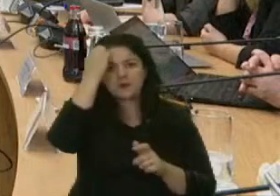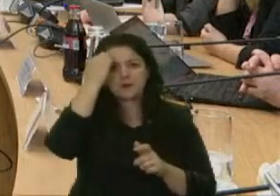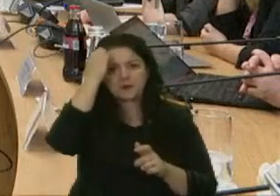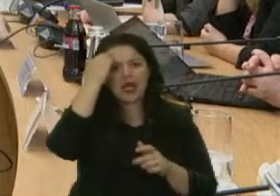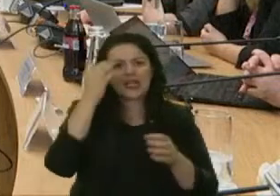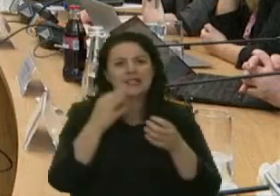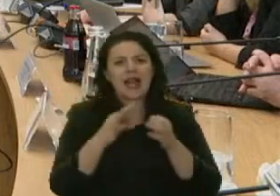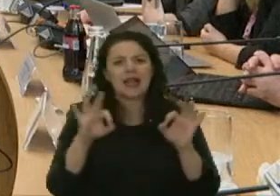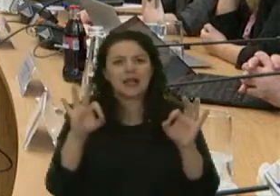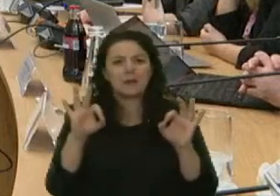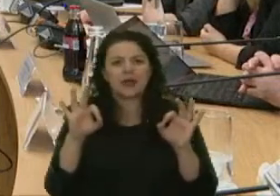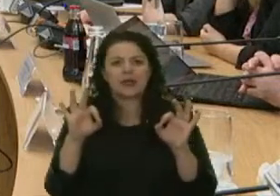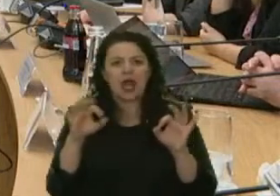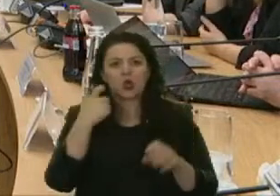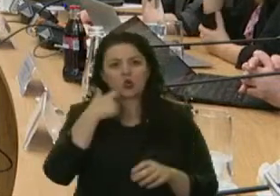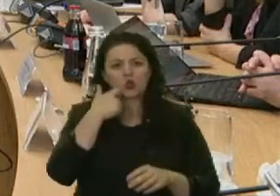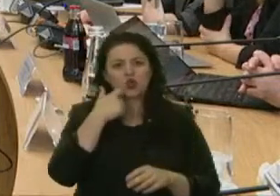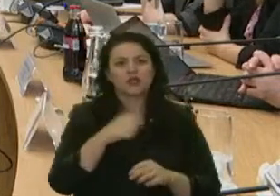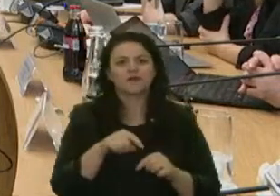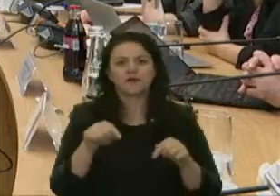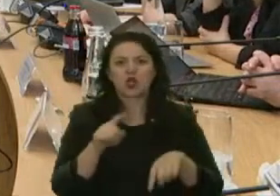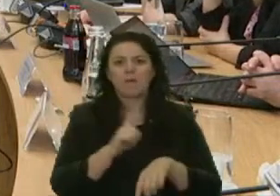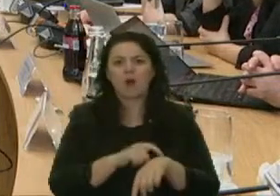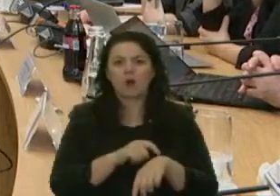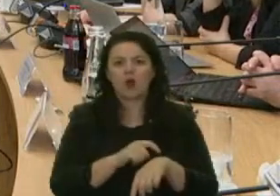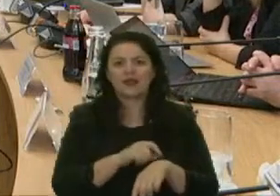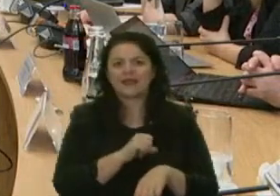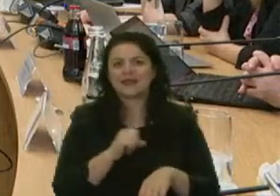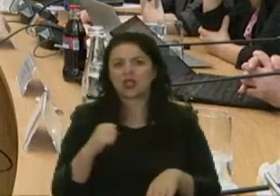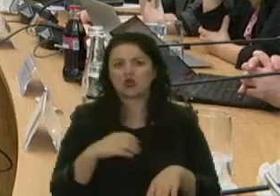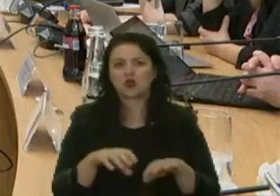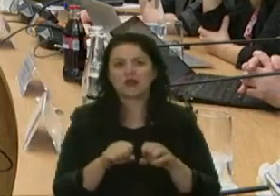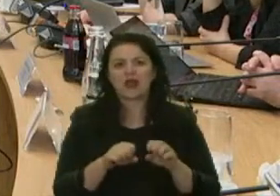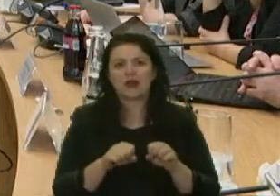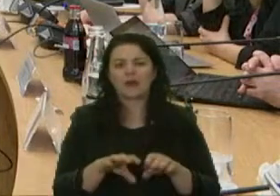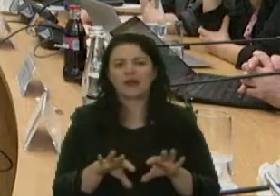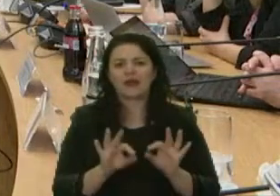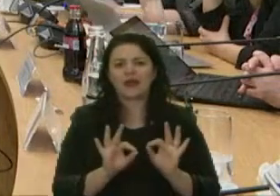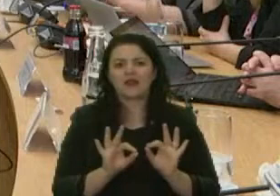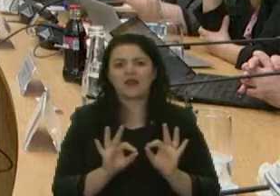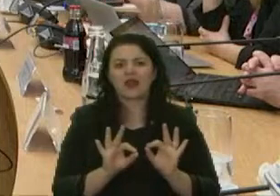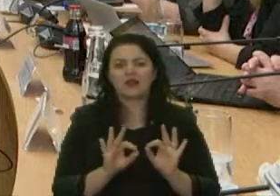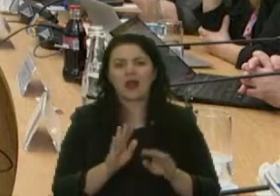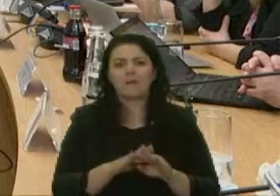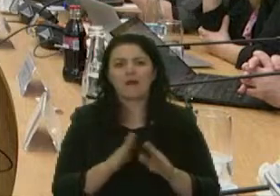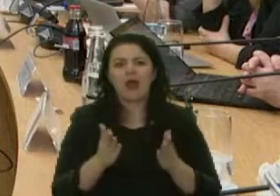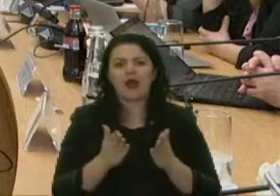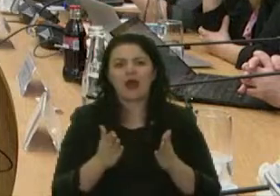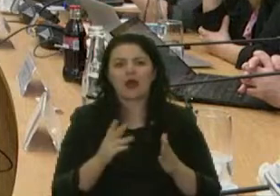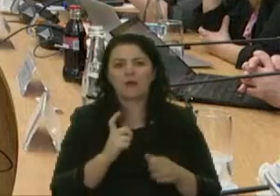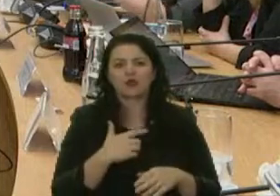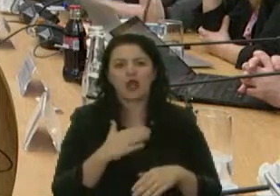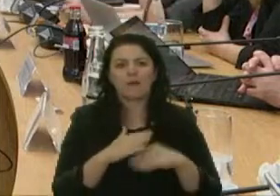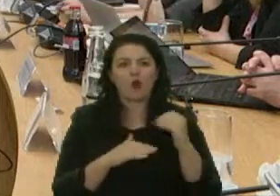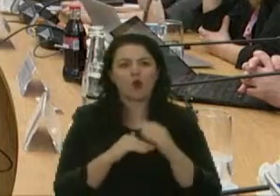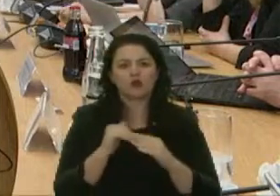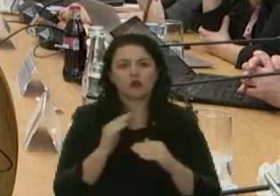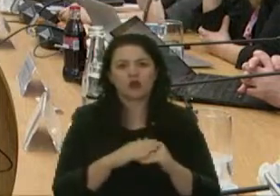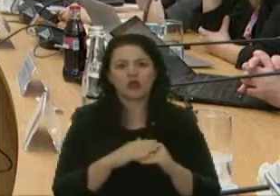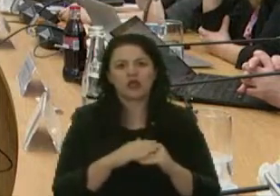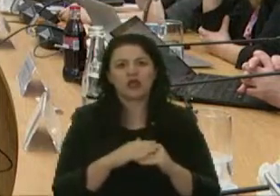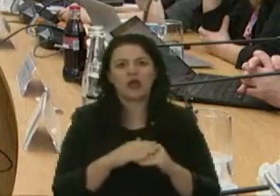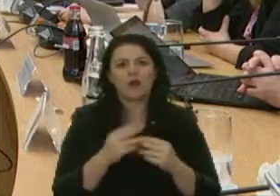Liberă a a a Clujului în acest moment a fost singurul teren pe care l am identificat pe care putem să construim și care se